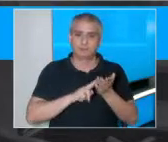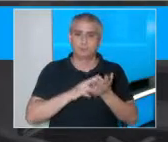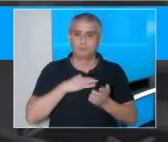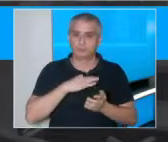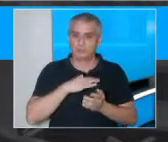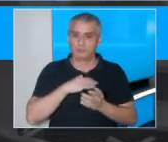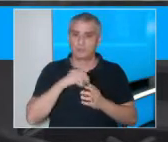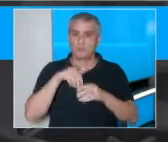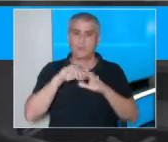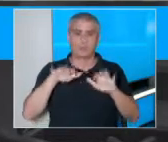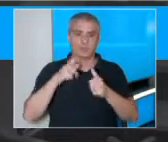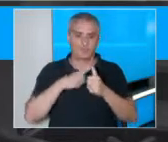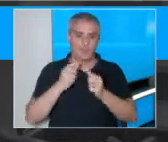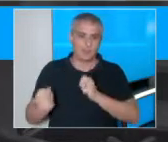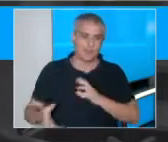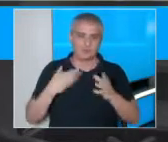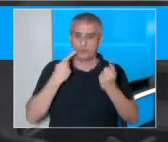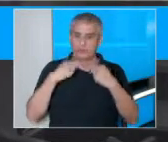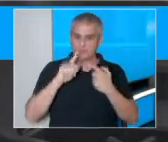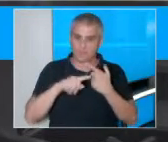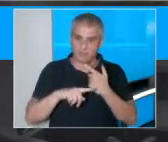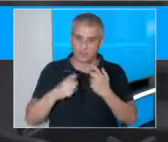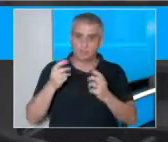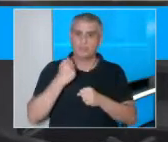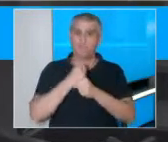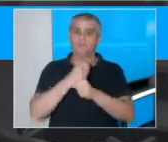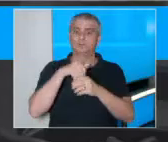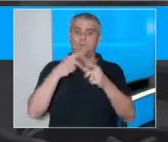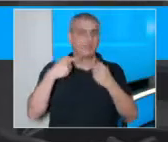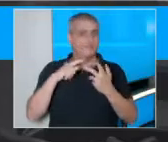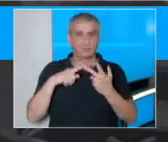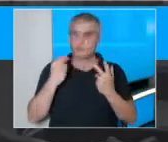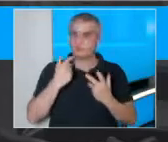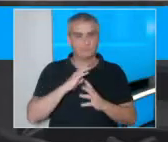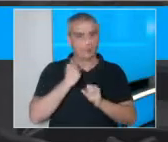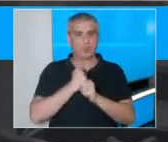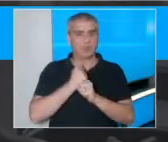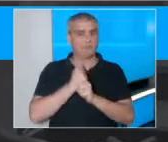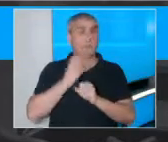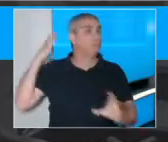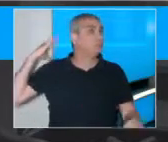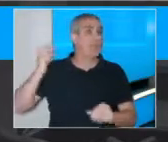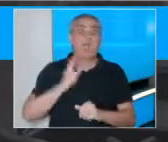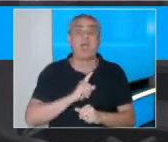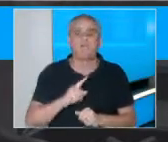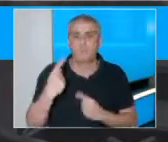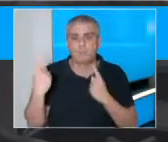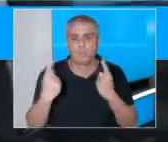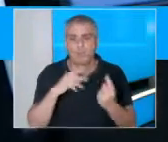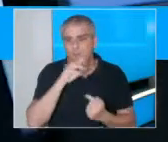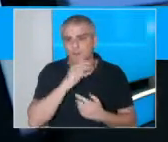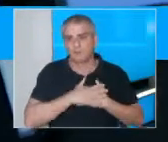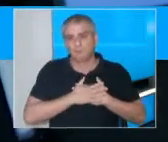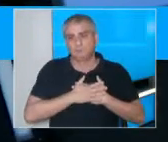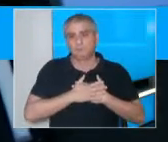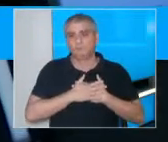שלנו, בין אם זה במליאה בלזרוק אותנו, בוועדות בלזרוק אותנו, בייצוג בוועדות, דברים האלה לא נעשו מעולם. כל אחד מתבטא מדם